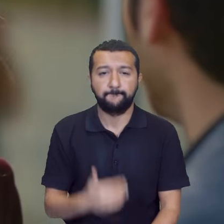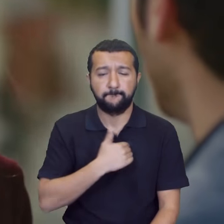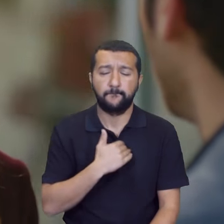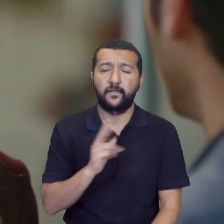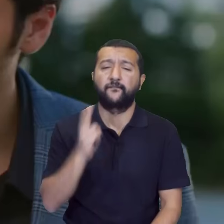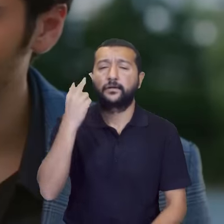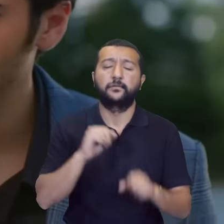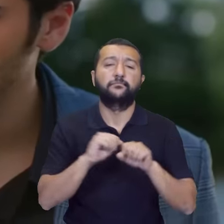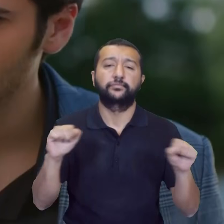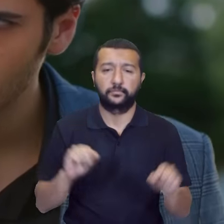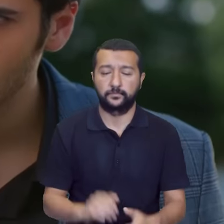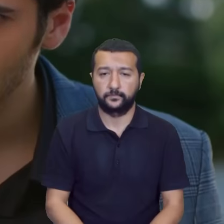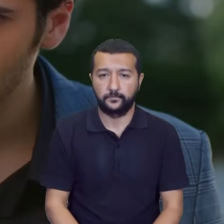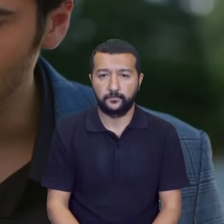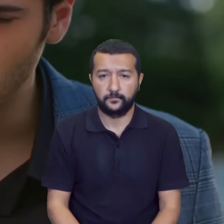Ben vazgeçtim.